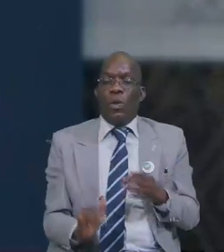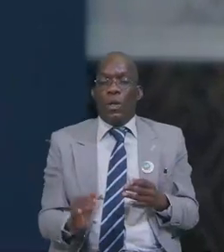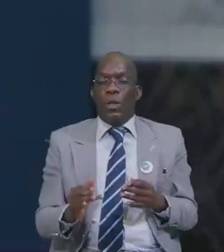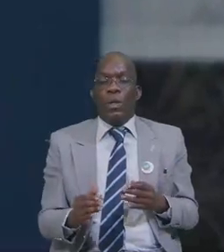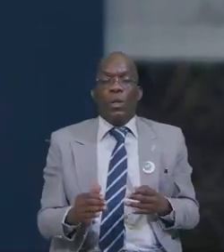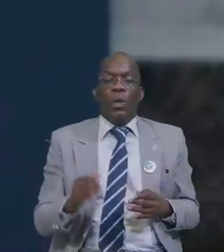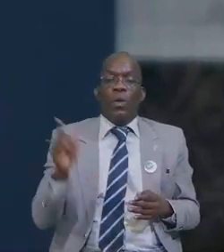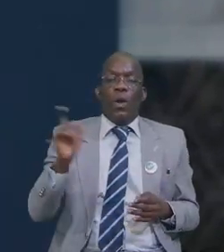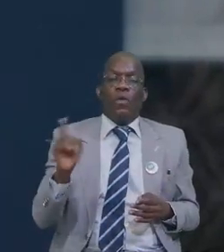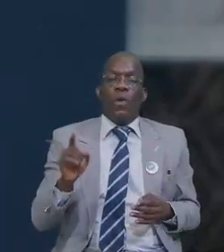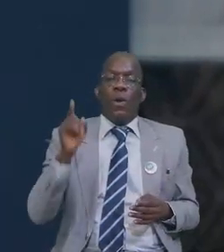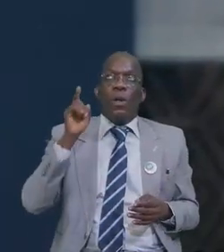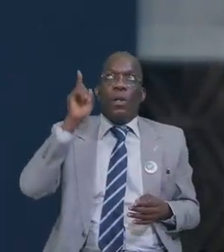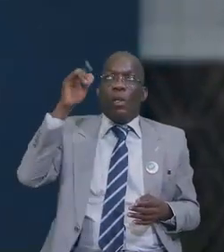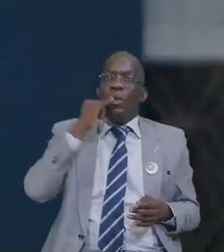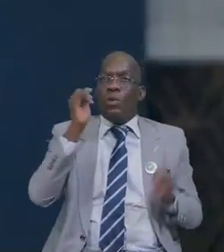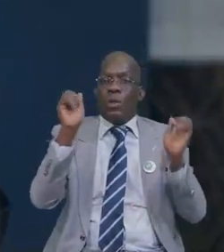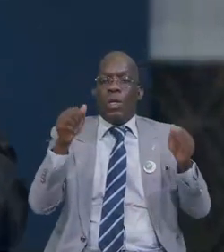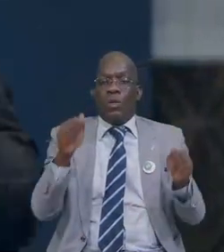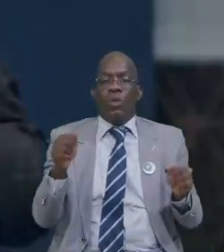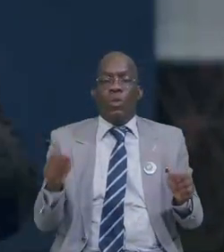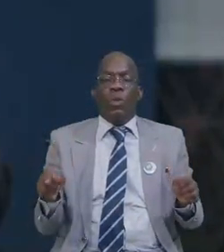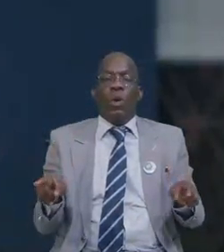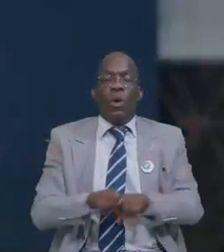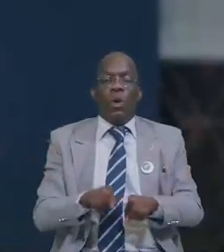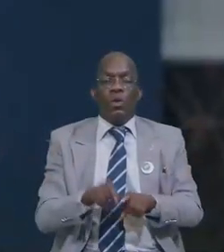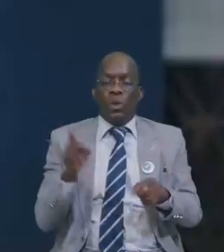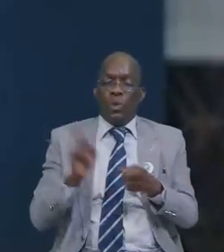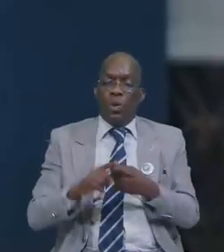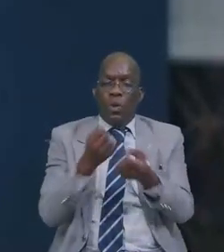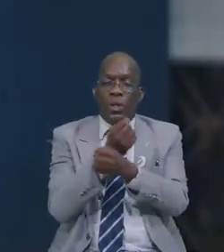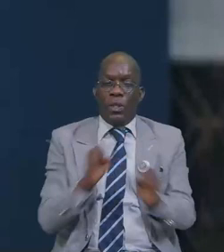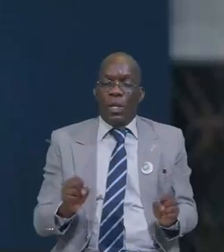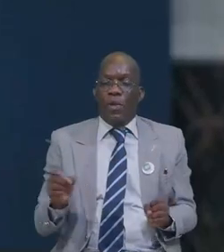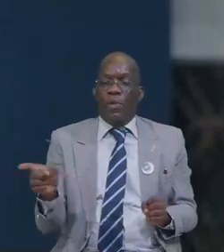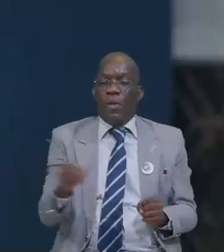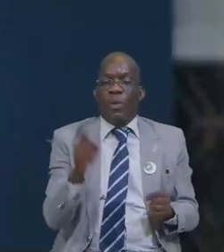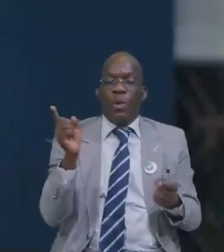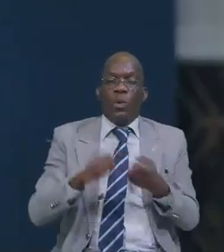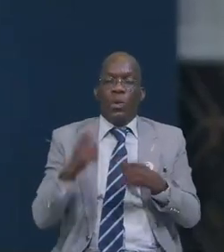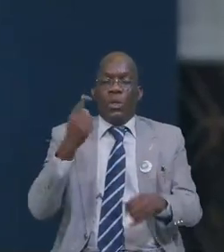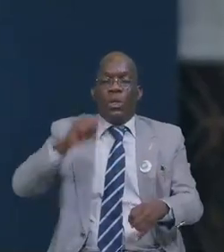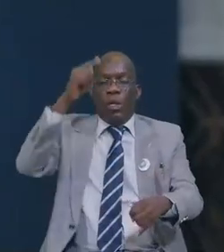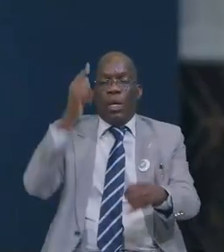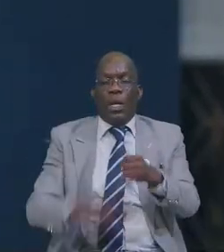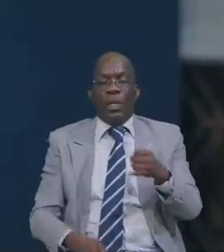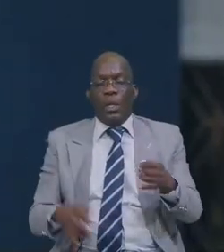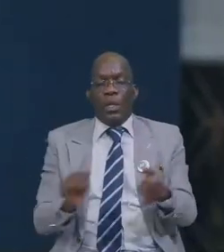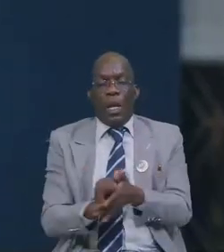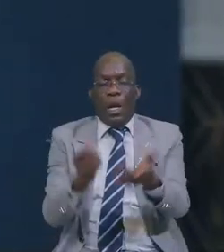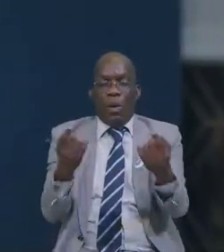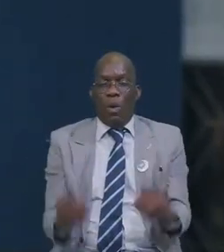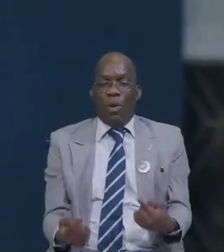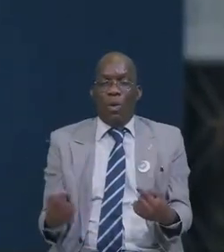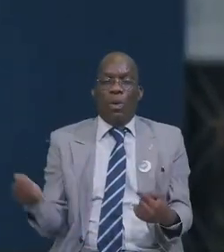parfaitement. C'est aussi pour cela qu'il peut sauver parfaitement ceux qui s'approchent de